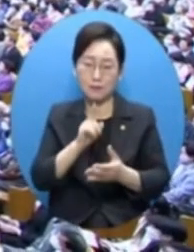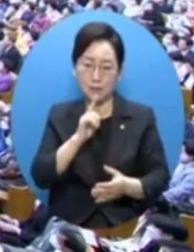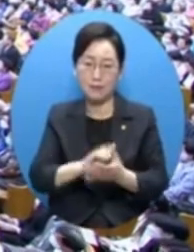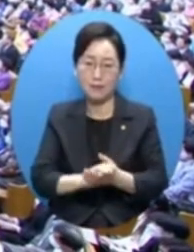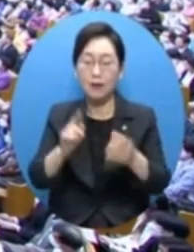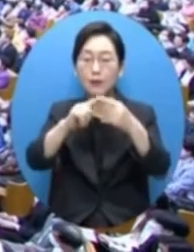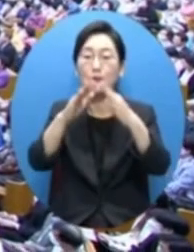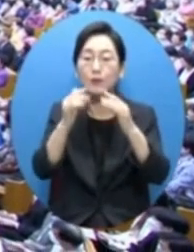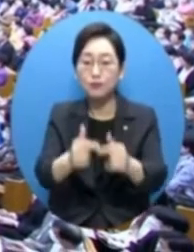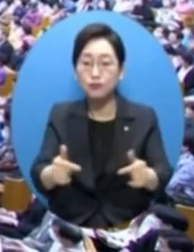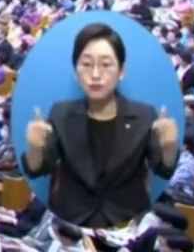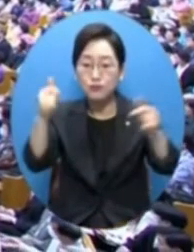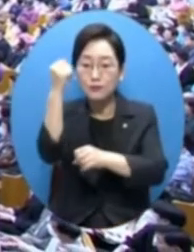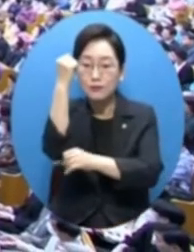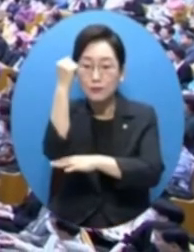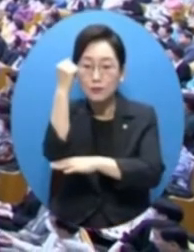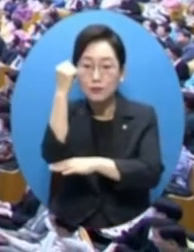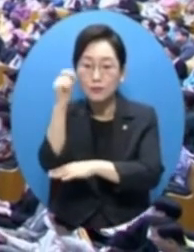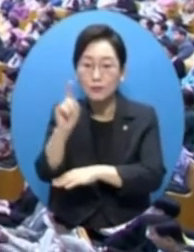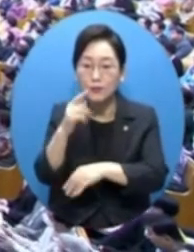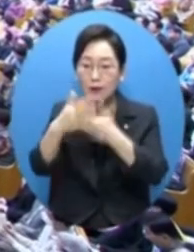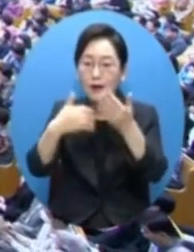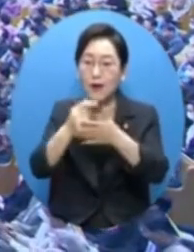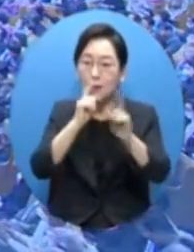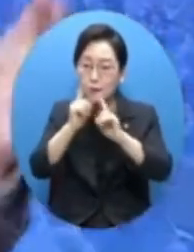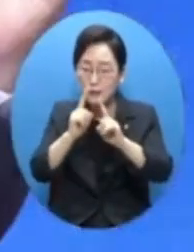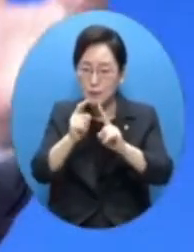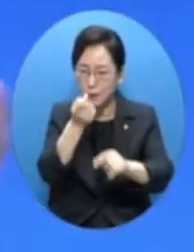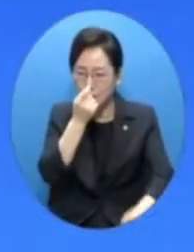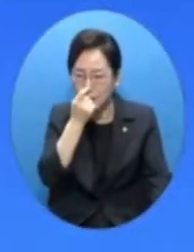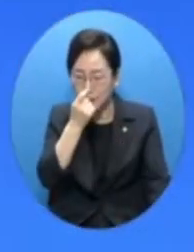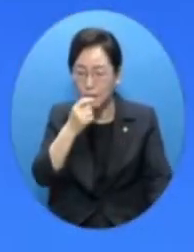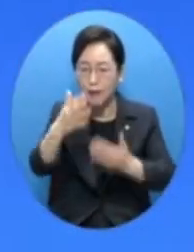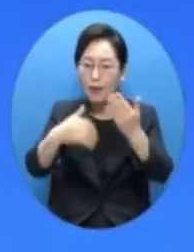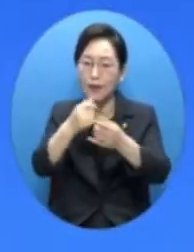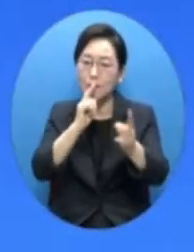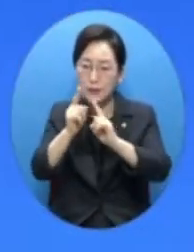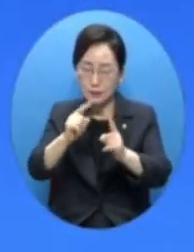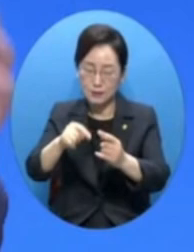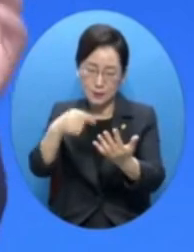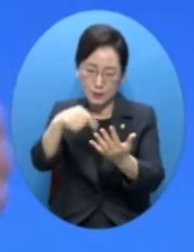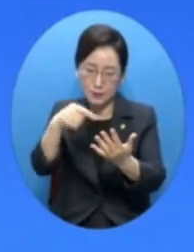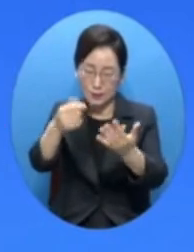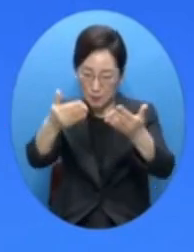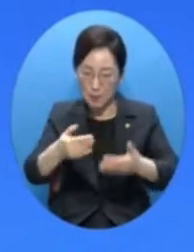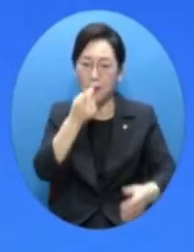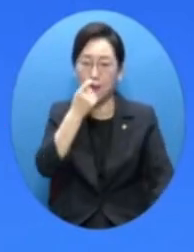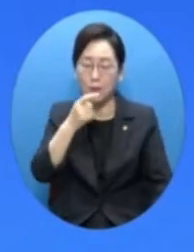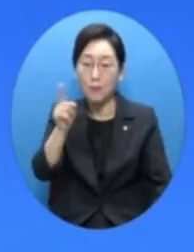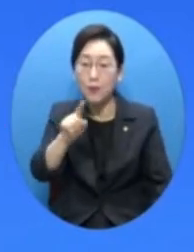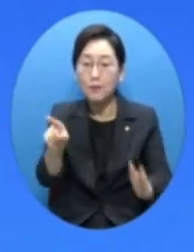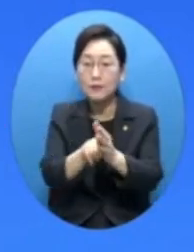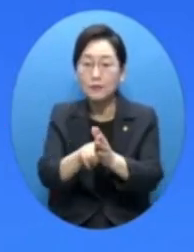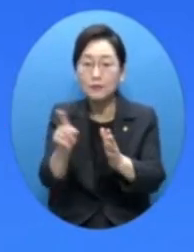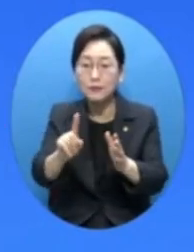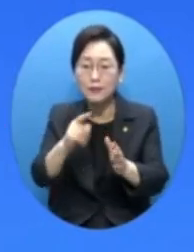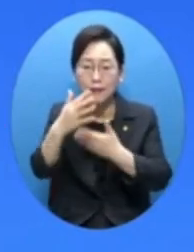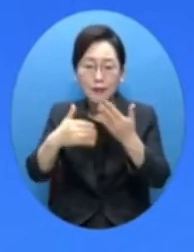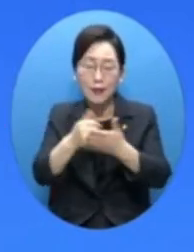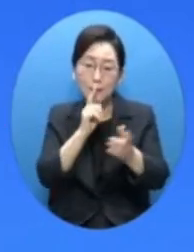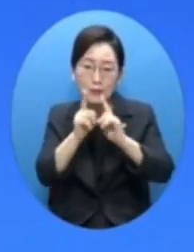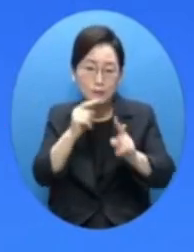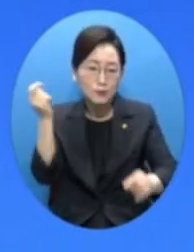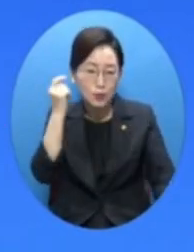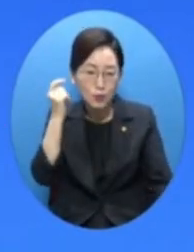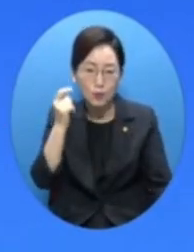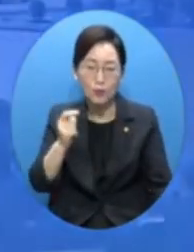부흥의 기초는 하나님의 말씀을 받는 것입니다. 사도의 가르침을 받았다고 말씀합니다. 믿음은 하나님의 말씀을 들음에서 나는